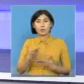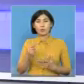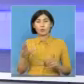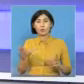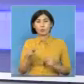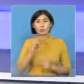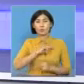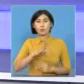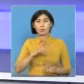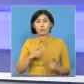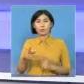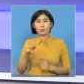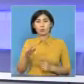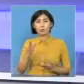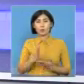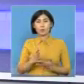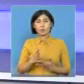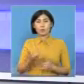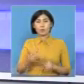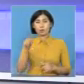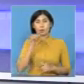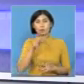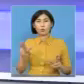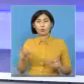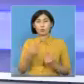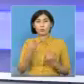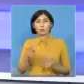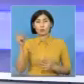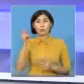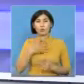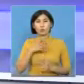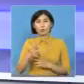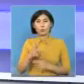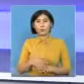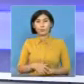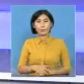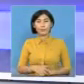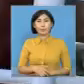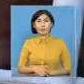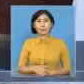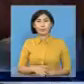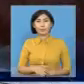успешно занимаются изготовлением кумыса. Секреты успеха аграриев узнавала наша съемочная группа.